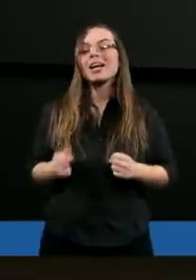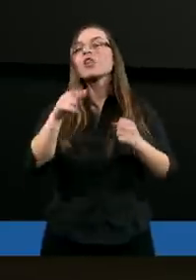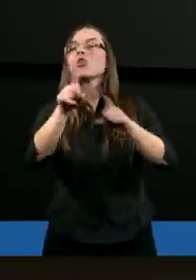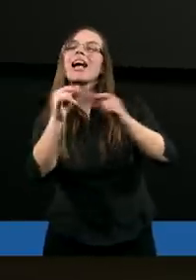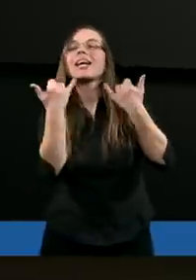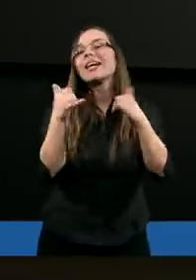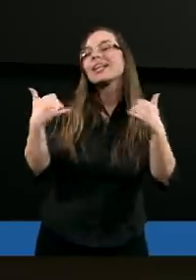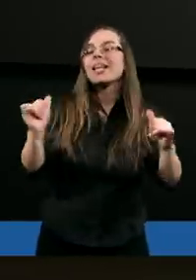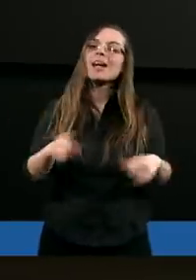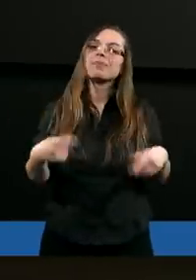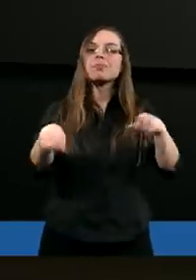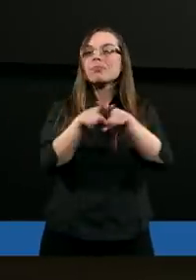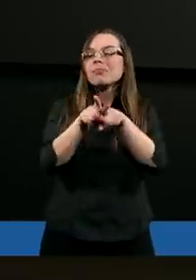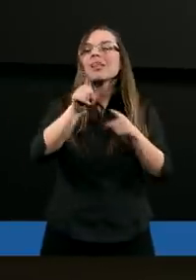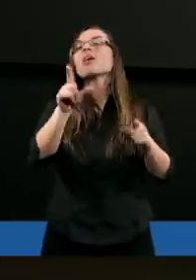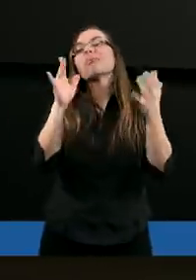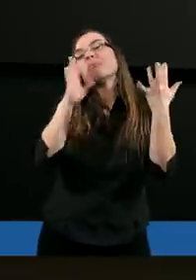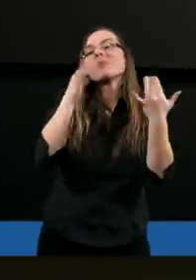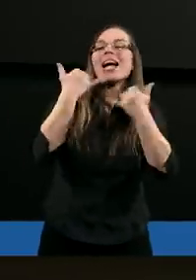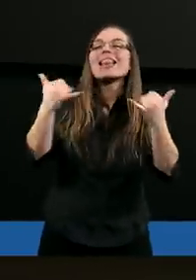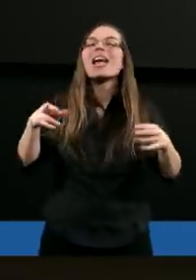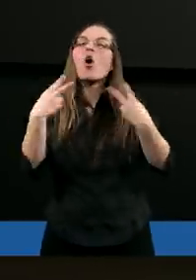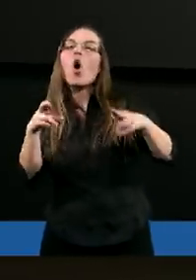inny, tylko to tam już się odnosi do innego rodzaju. Do